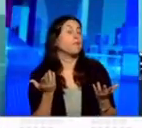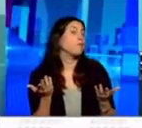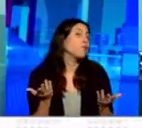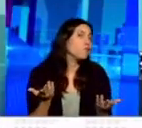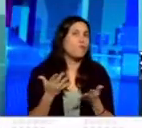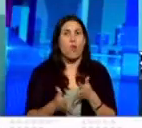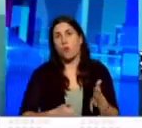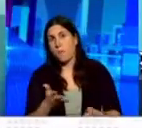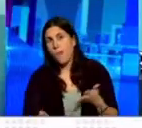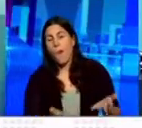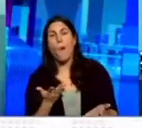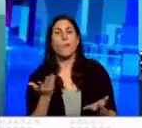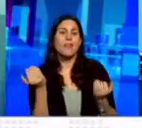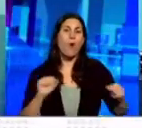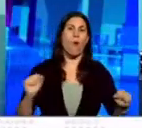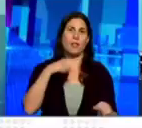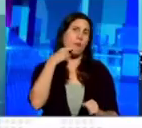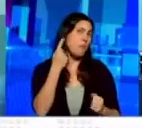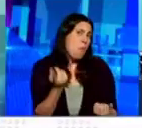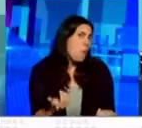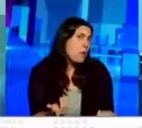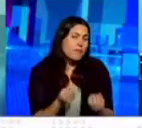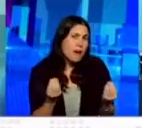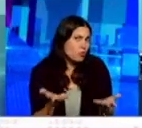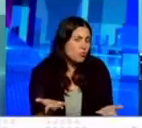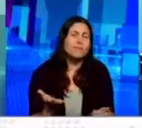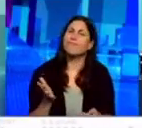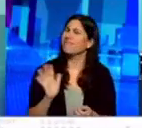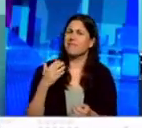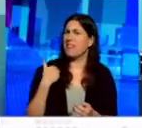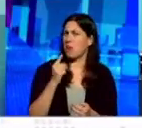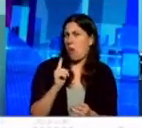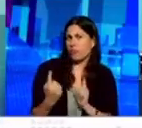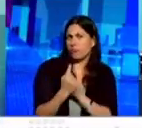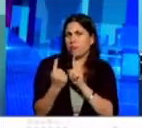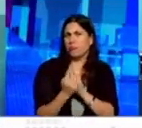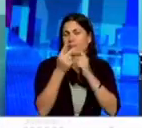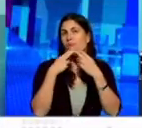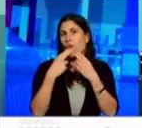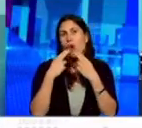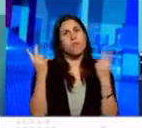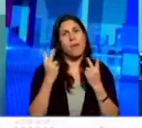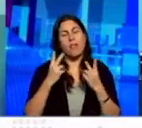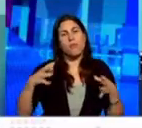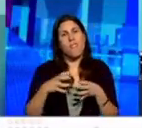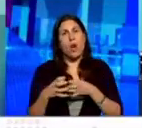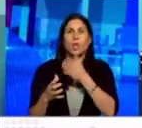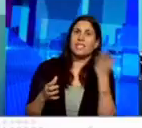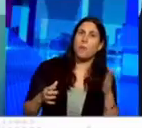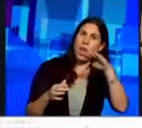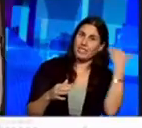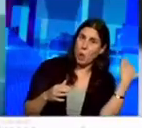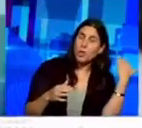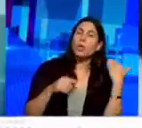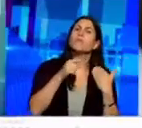נגיד, מדובר בחופש ביטוי בסך הכל? אני לא נתקלתי בתגובות כאלה, בוודאי שמפלגות השמאל הקיצוניות, שהם